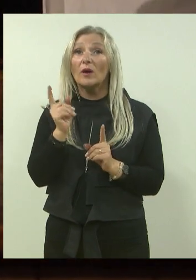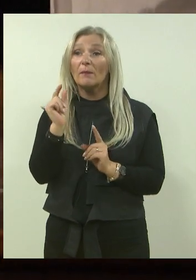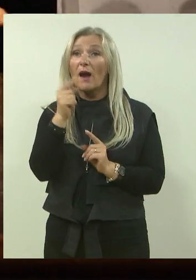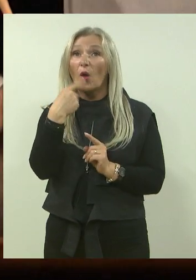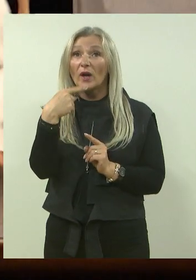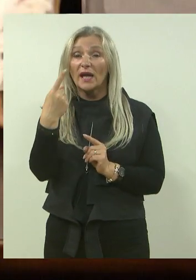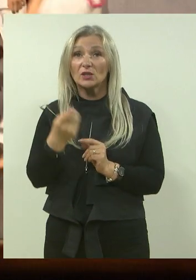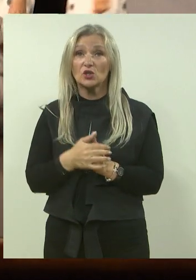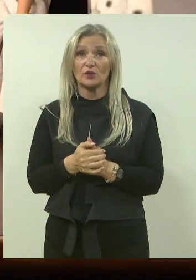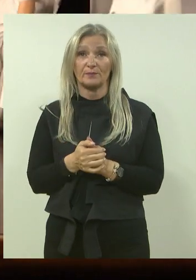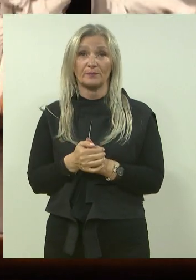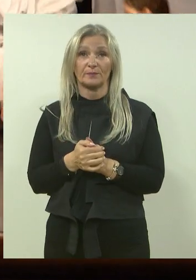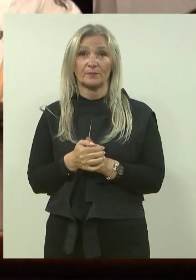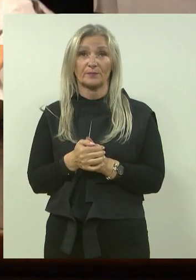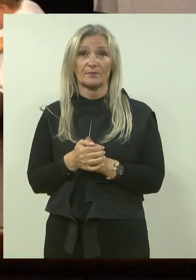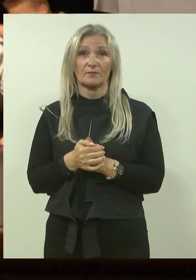počeli.